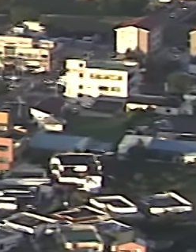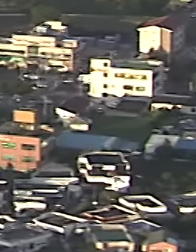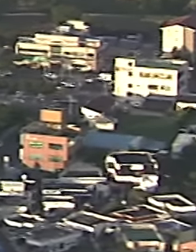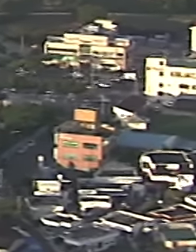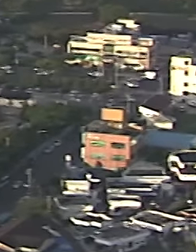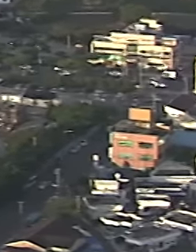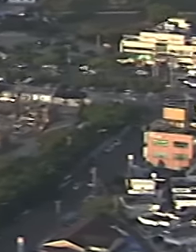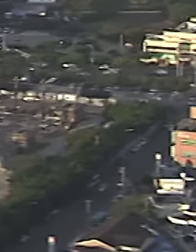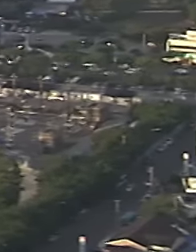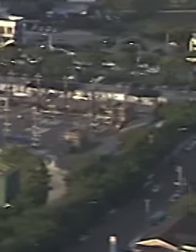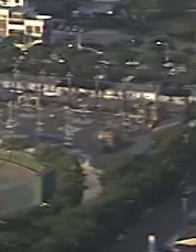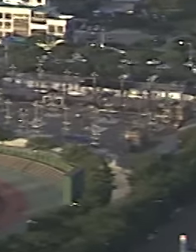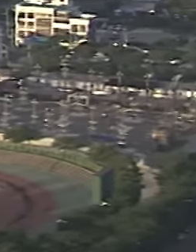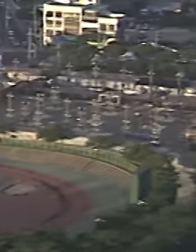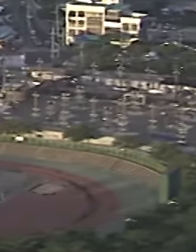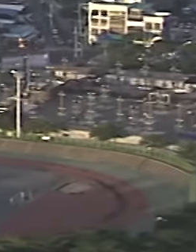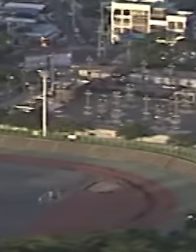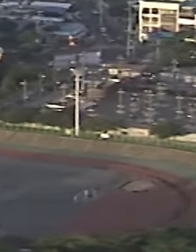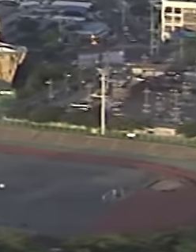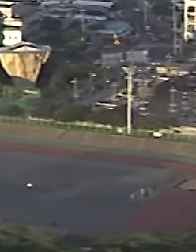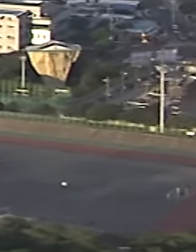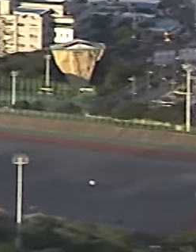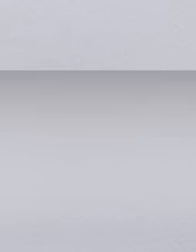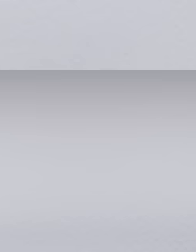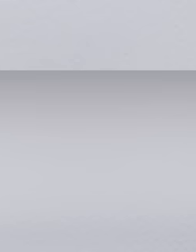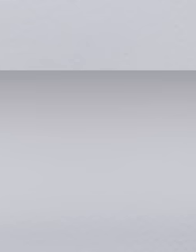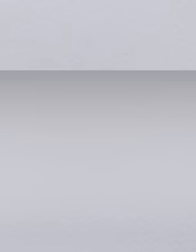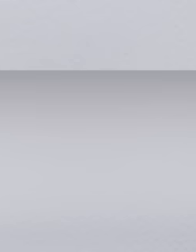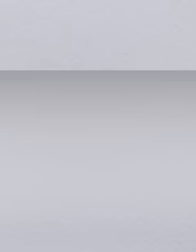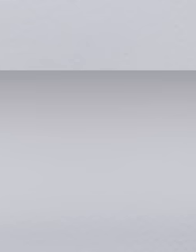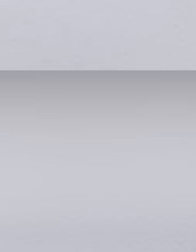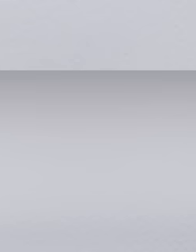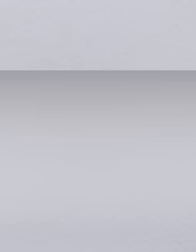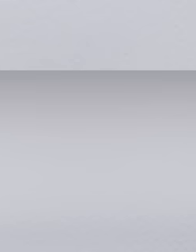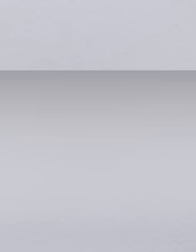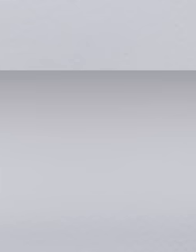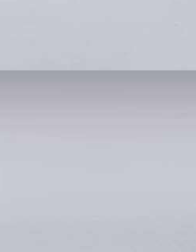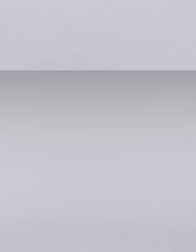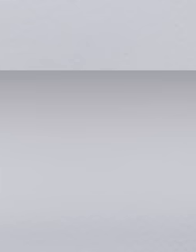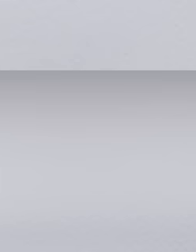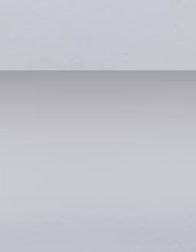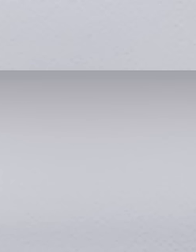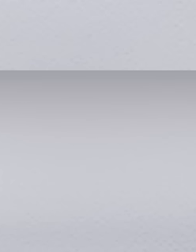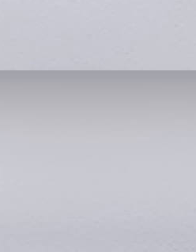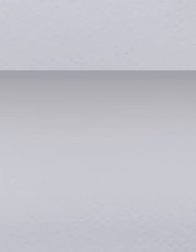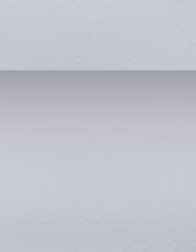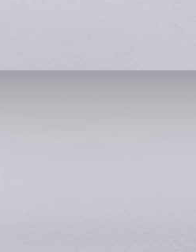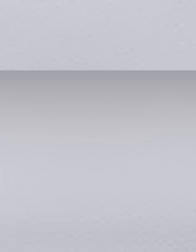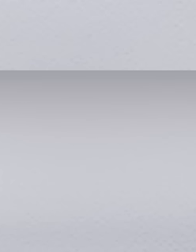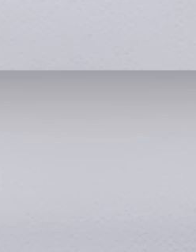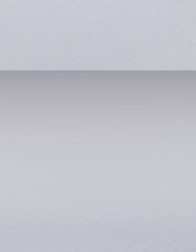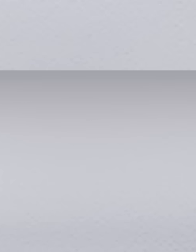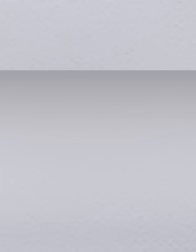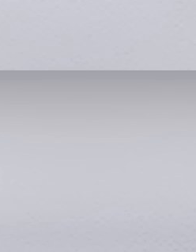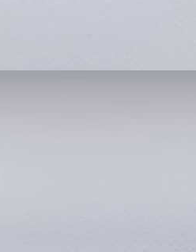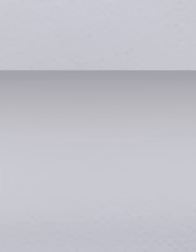보였지만 지역별로는 차이를 보였습니다 서귀포시의 경우 국민의임이 37%